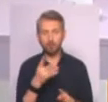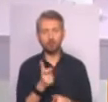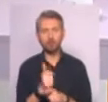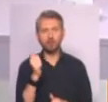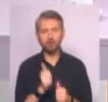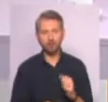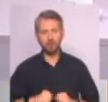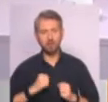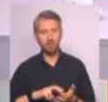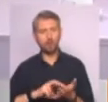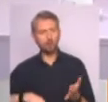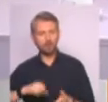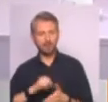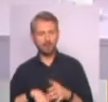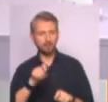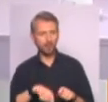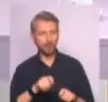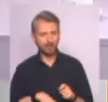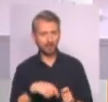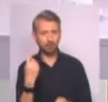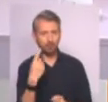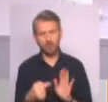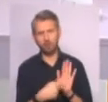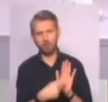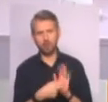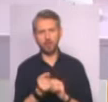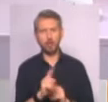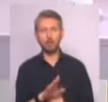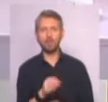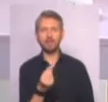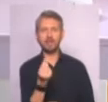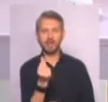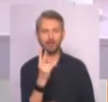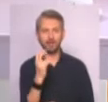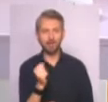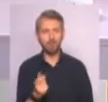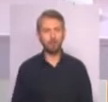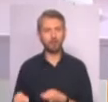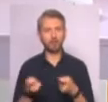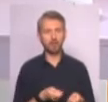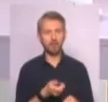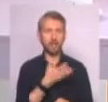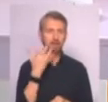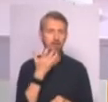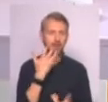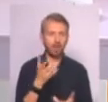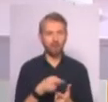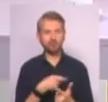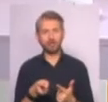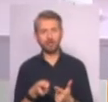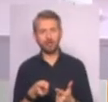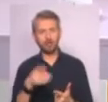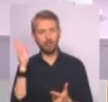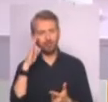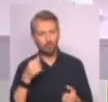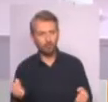намагається ухилитися від повірки лічильників, посилаючись на те, що в тарифі на постачання теплової енергії чи там